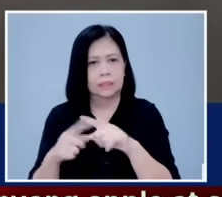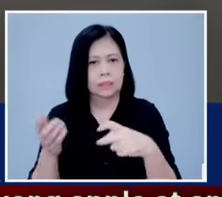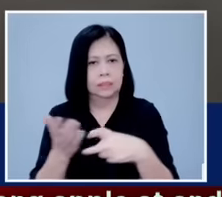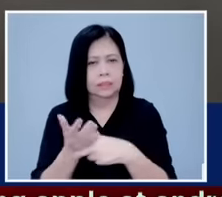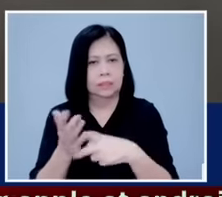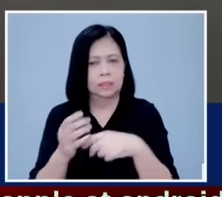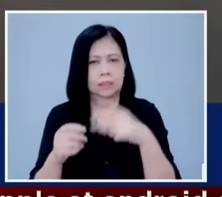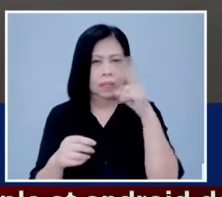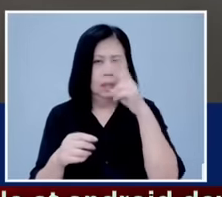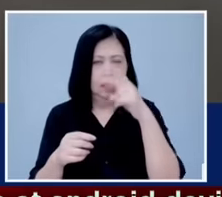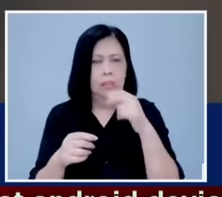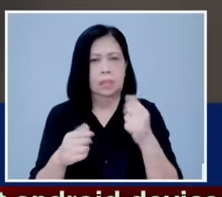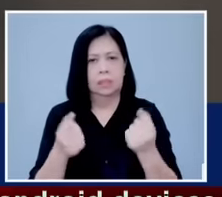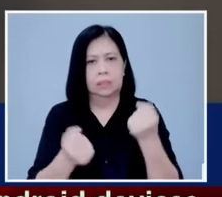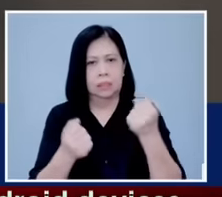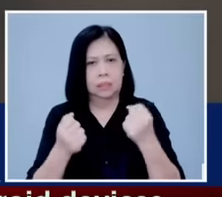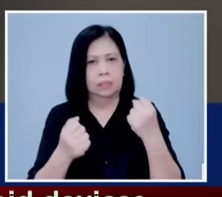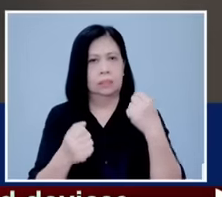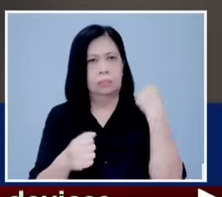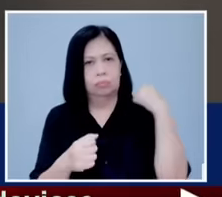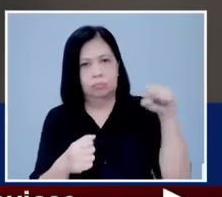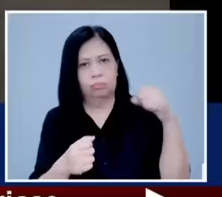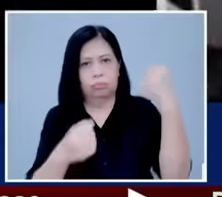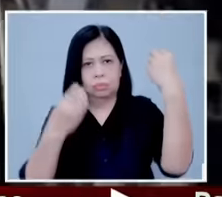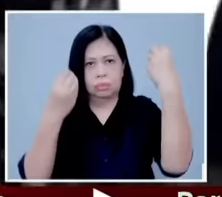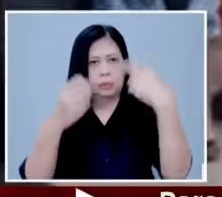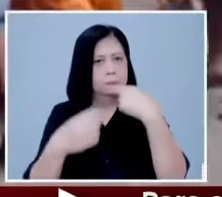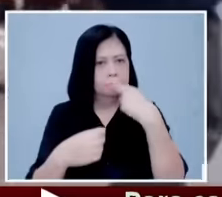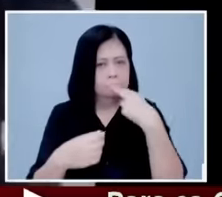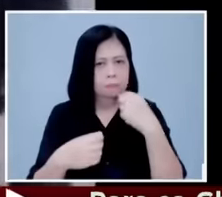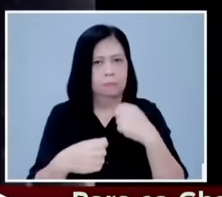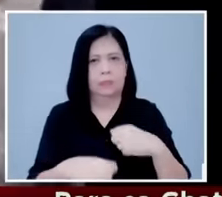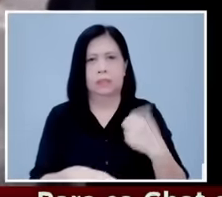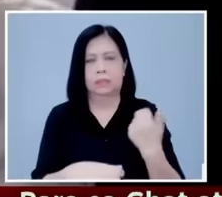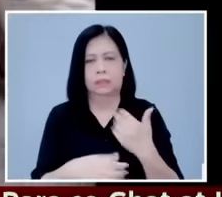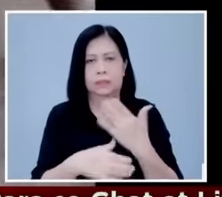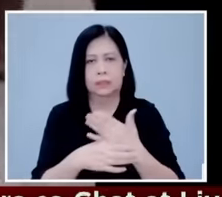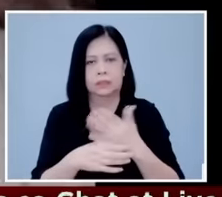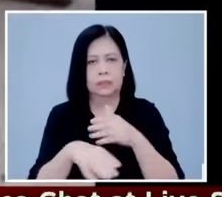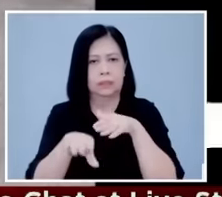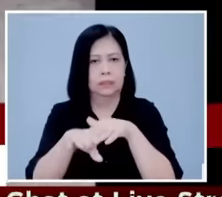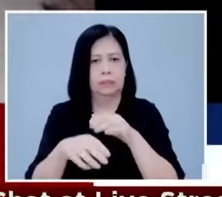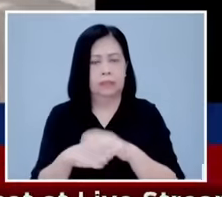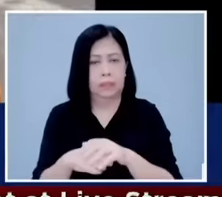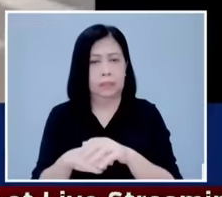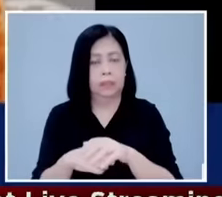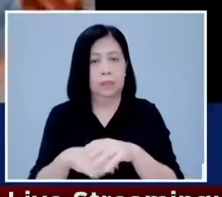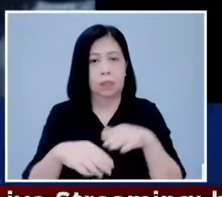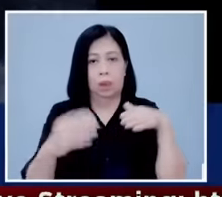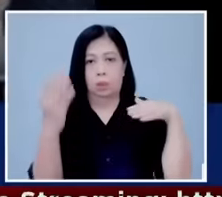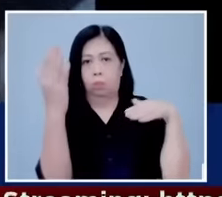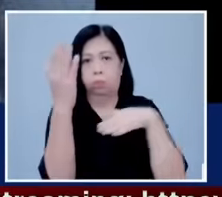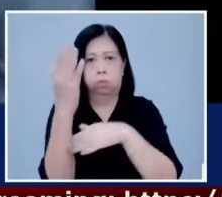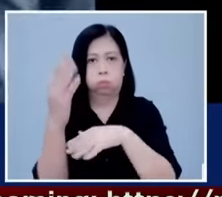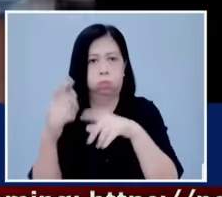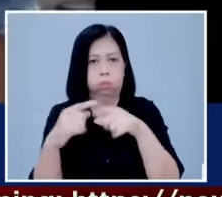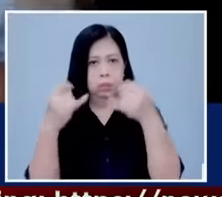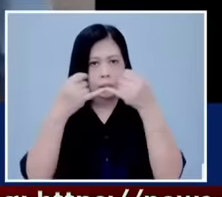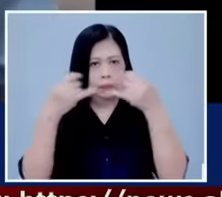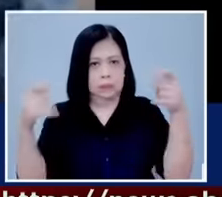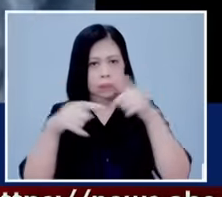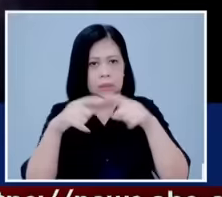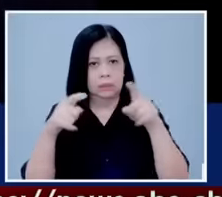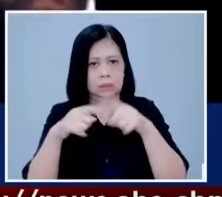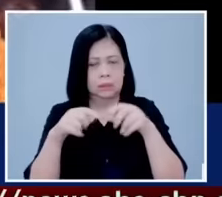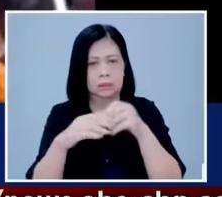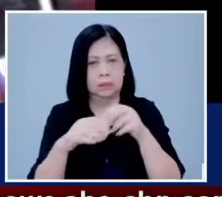reckless driving, beating the red light at obstruction of traffic. Bumangga naman sa poste ng kuryente ang isang pampasaherong van sa